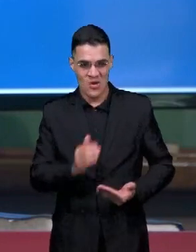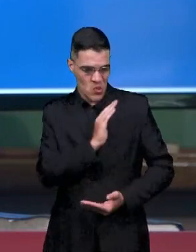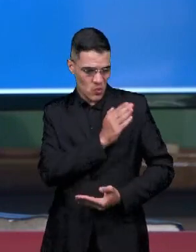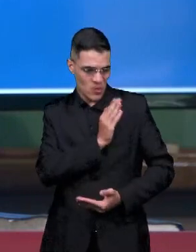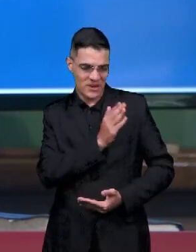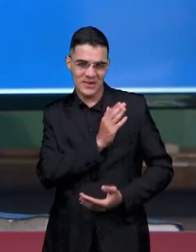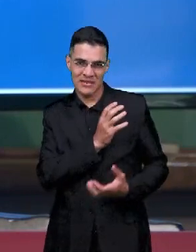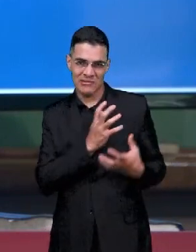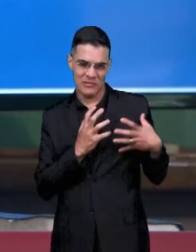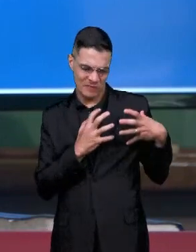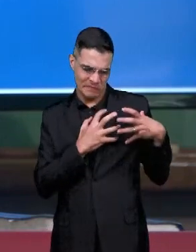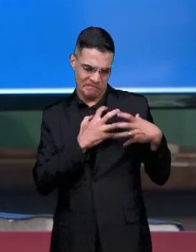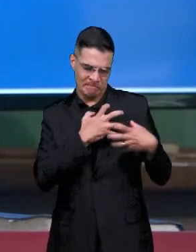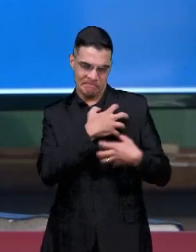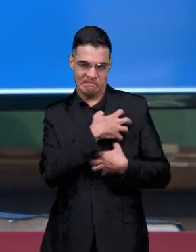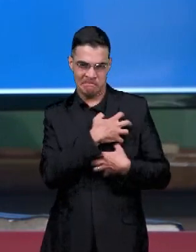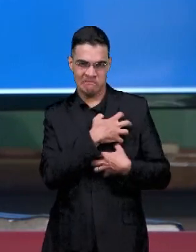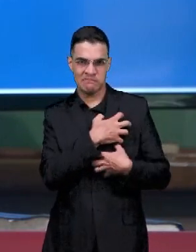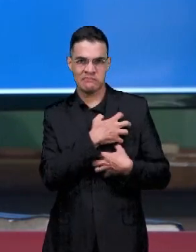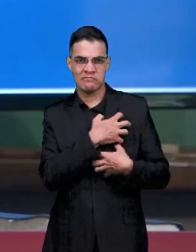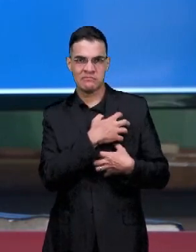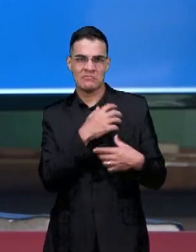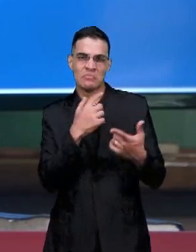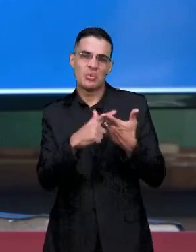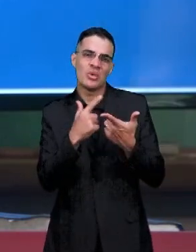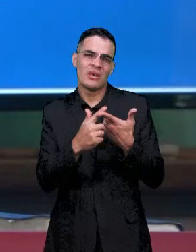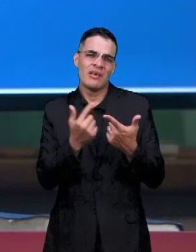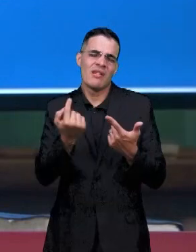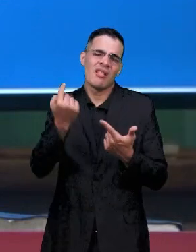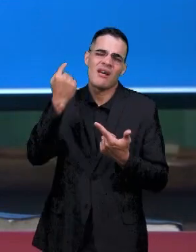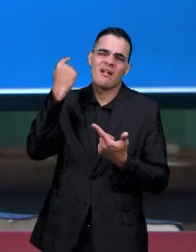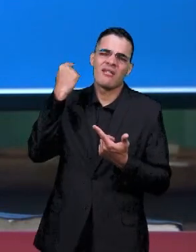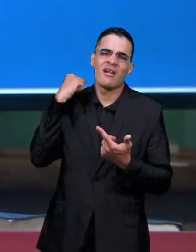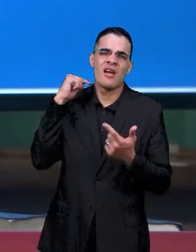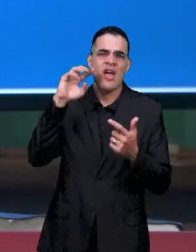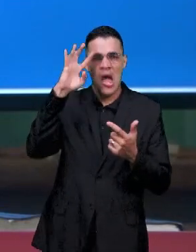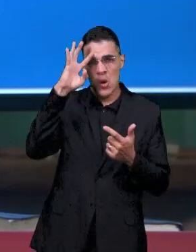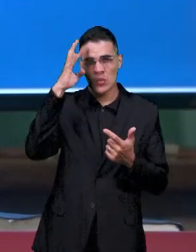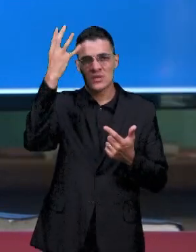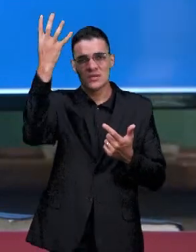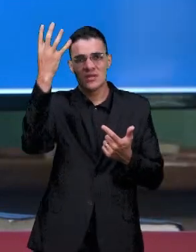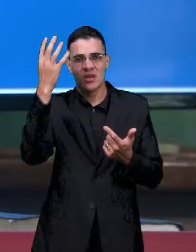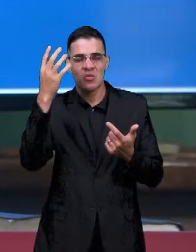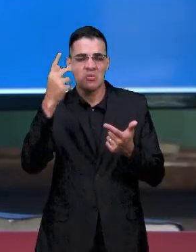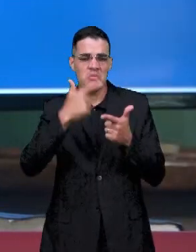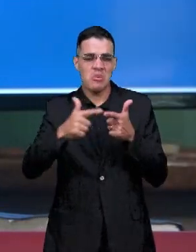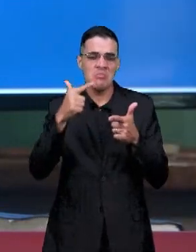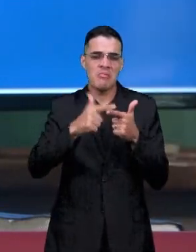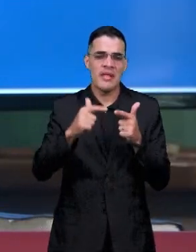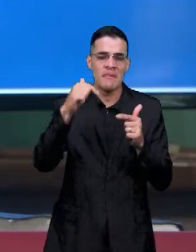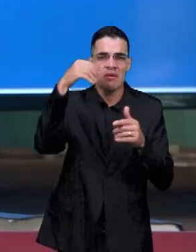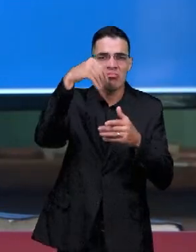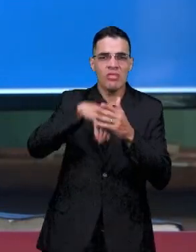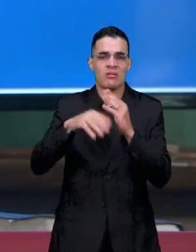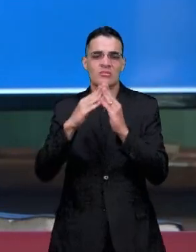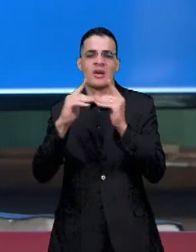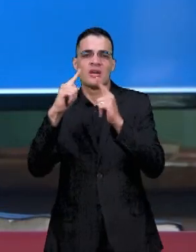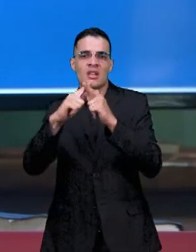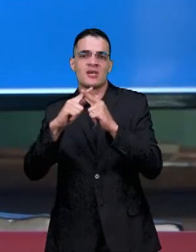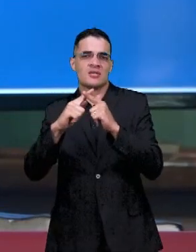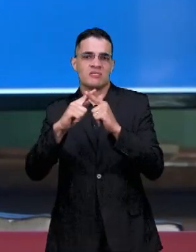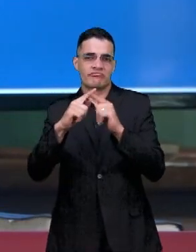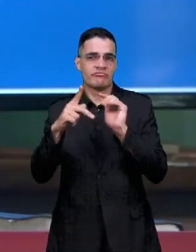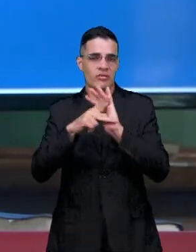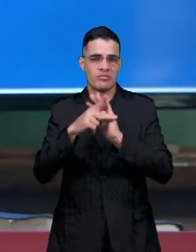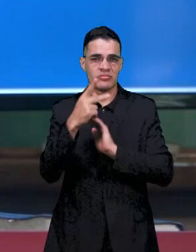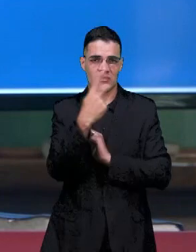сердцем очень-очень обиженным. Что-то произошло в церкви. Она обиделась на